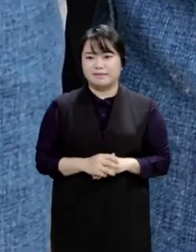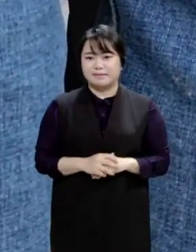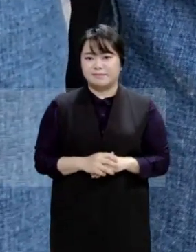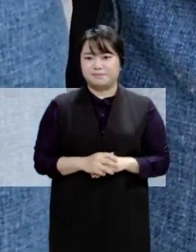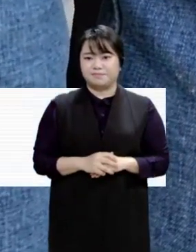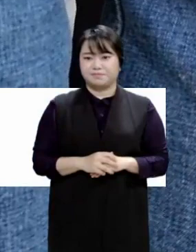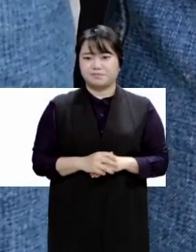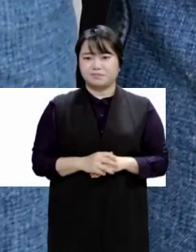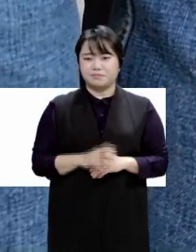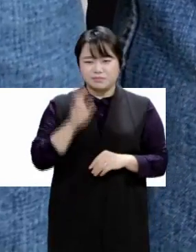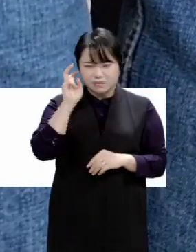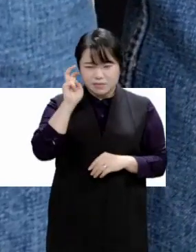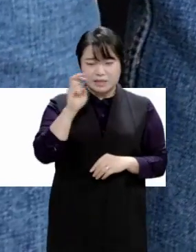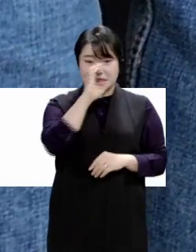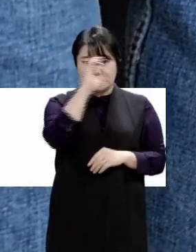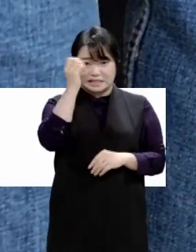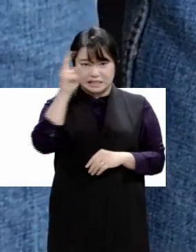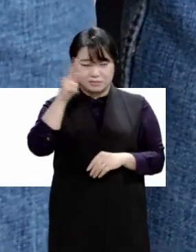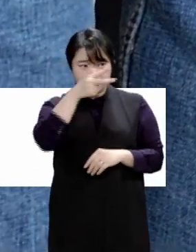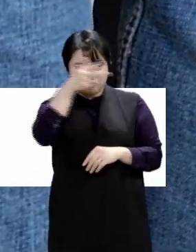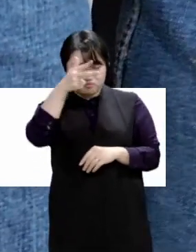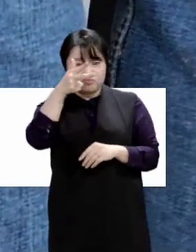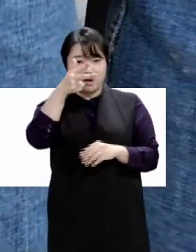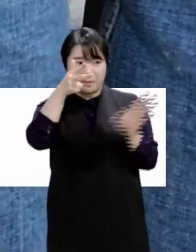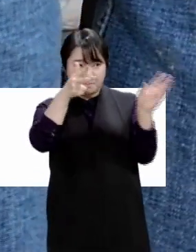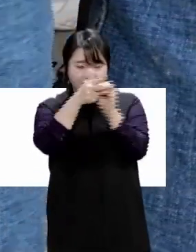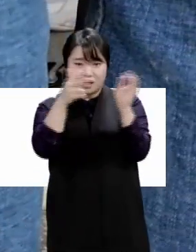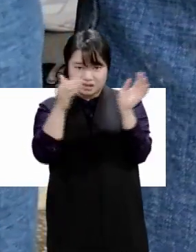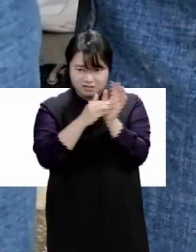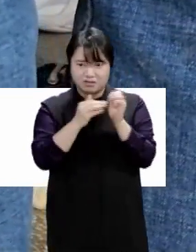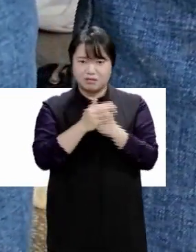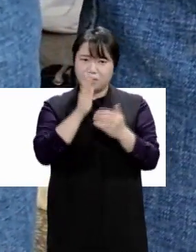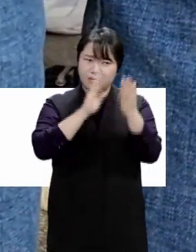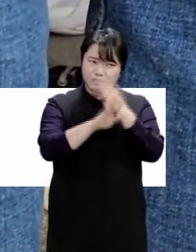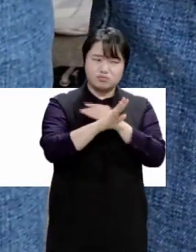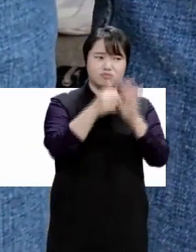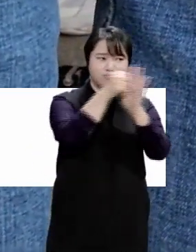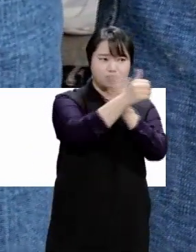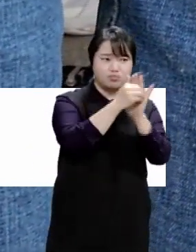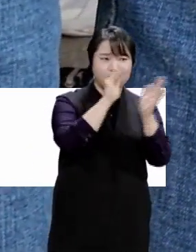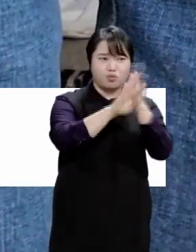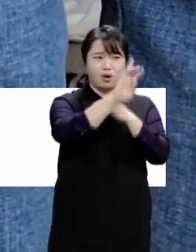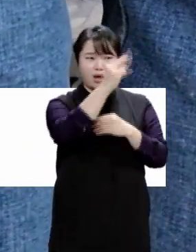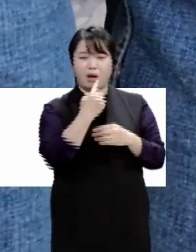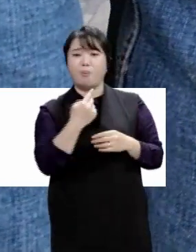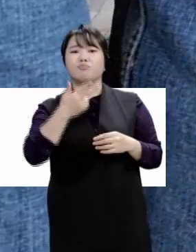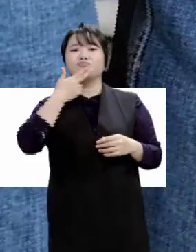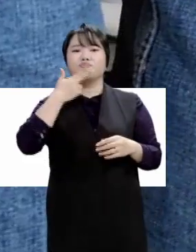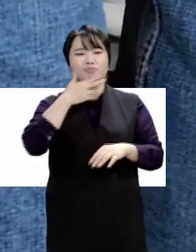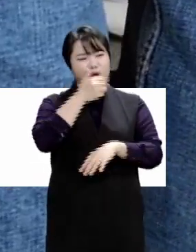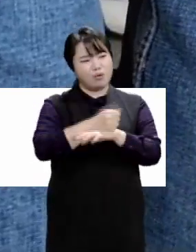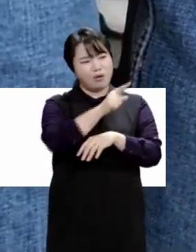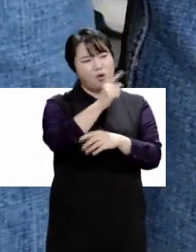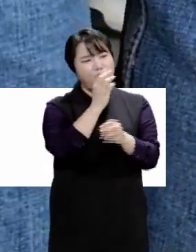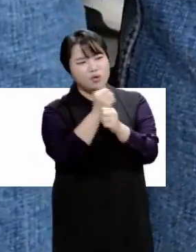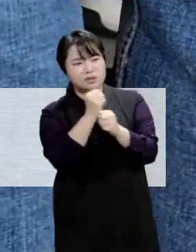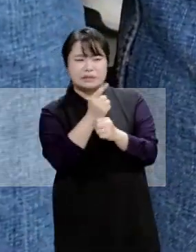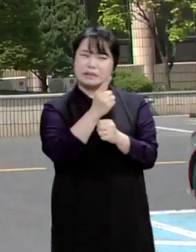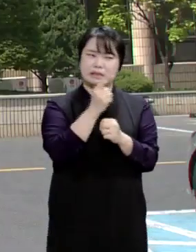화요일 날 어쨌거나 실시에 잡혔으니까 내가 몇 시냐고 못 물어봤다니까 올라와서 아직 안 내려왔으니까 아마 그날 죽이지 않았나 이렇게 하는 거지.